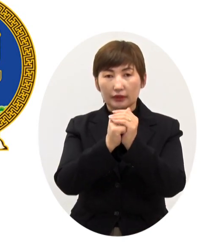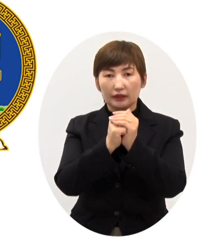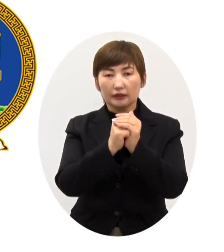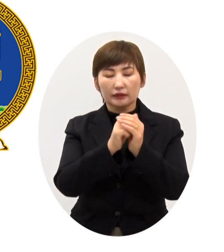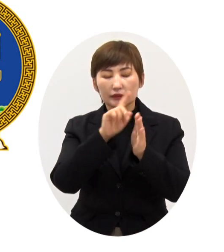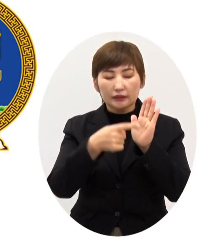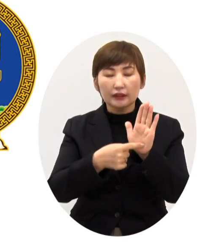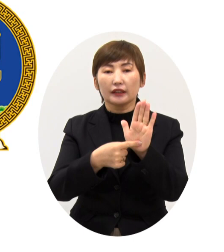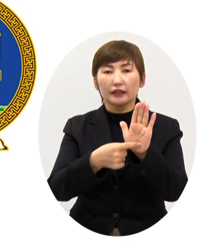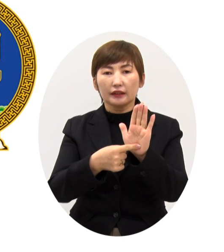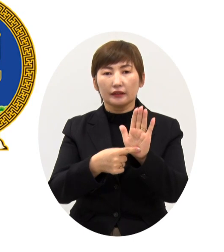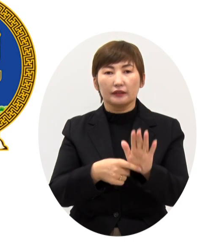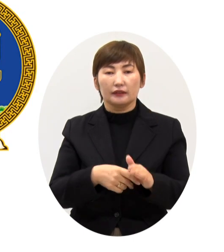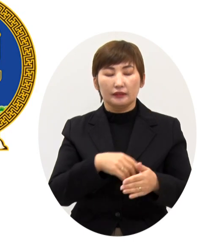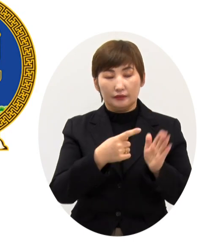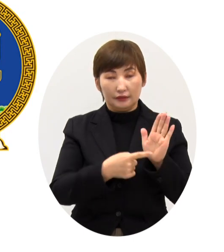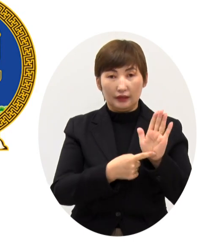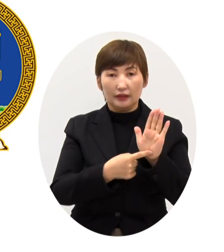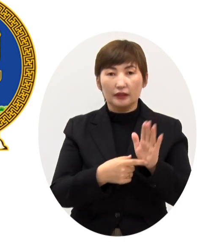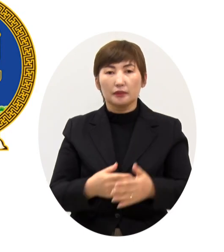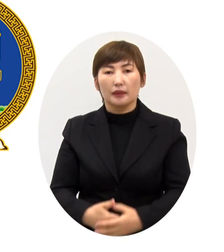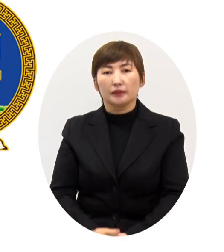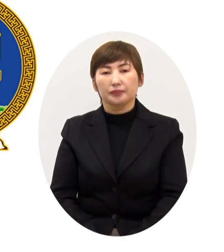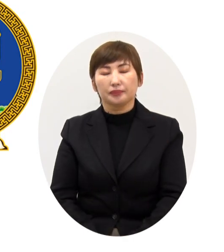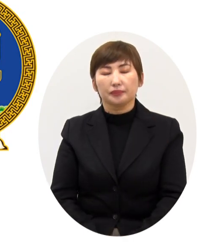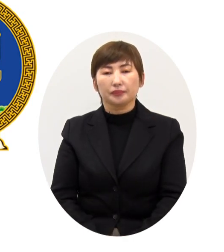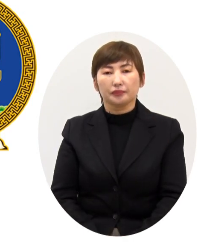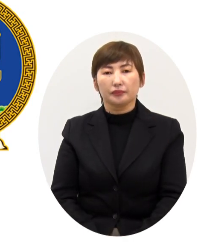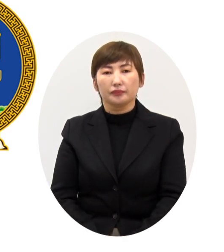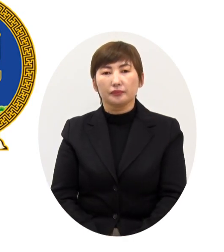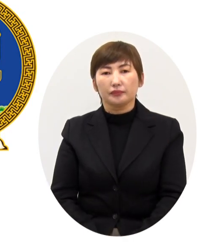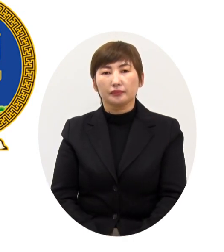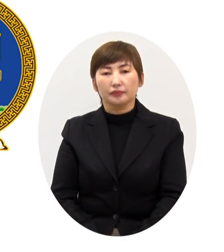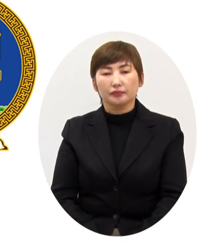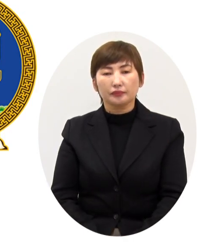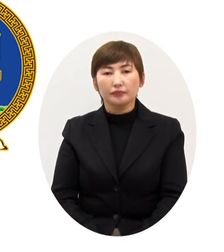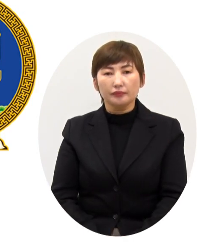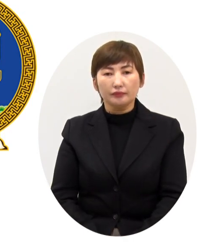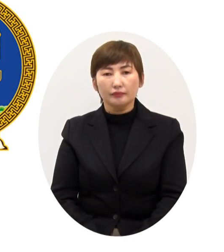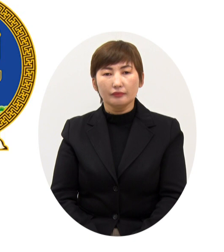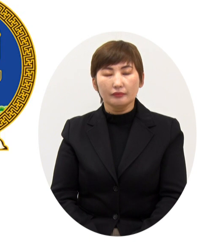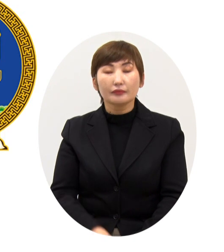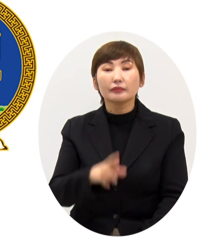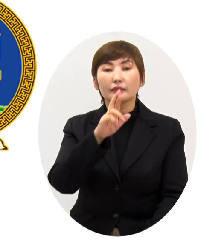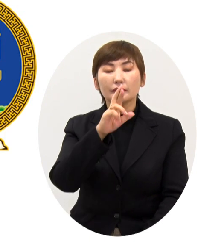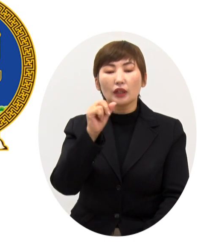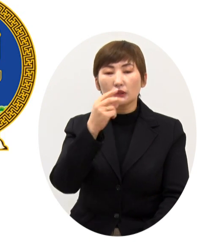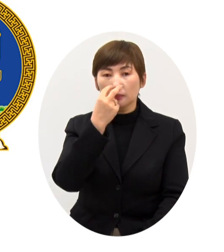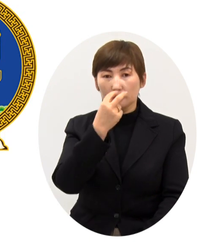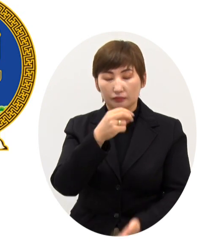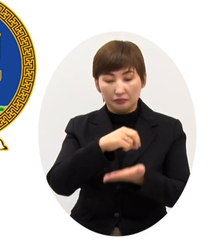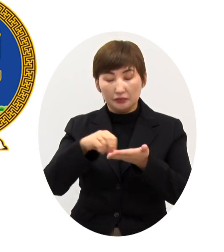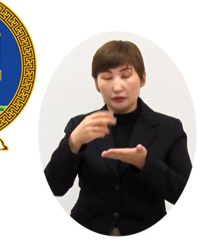хичээлд хэрэглэгдэх үг байх нэ. За, бэлэг тэмдэг. За, бэлэг тэмдгийг яаж бичснийг харуулж байна гэж